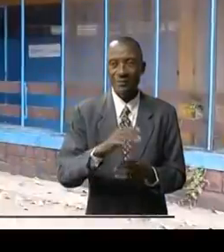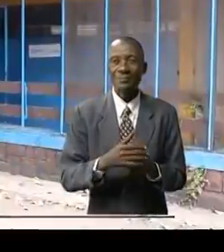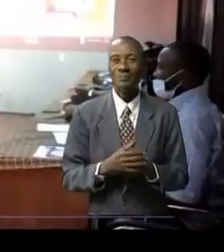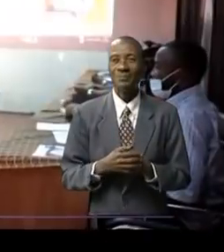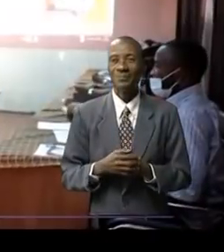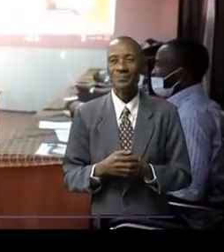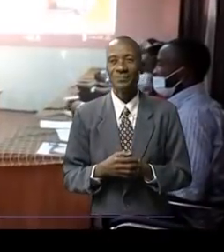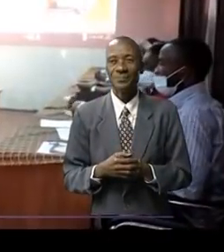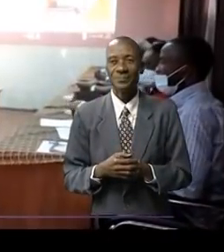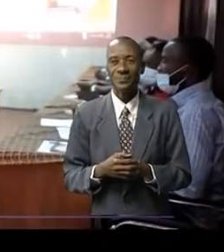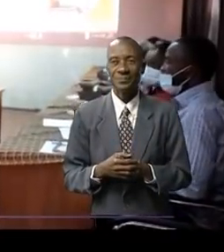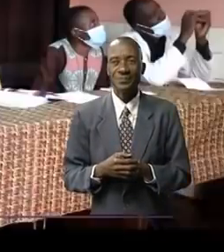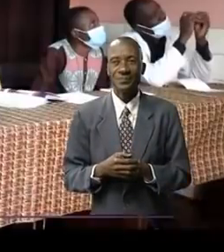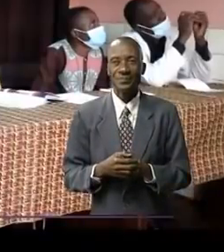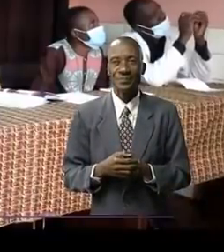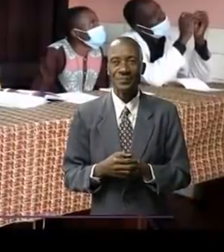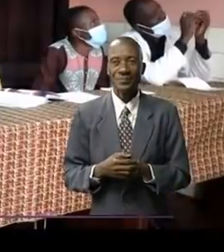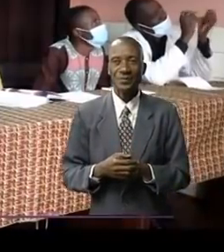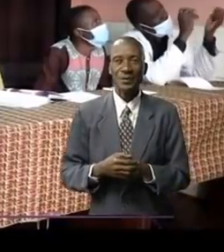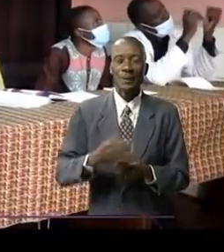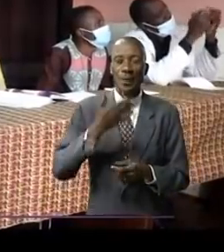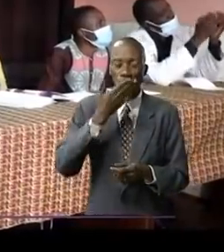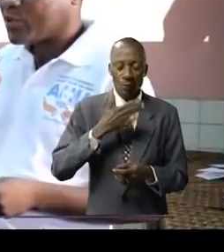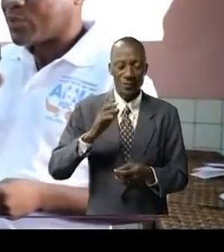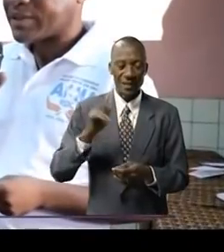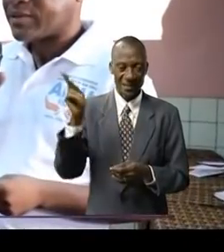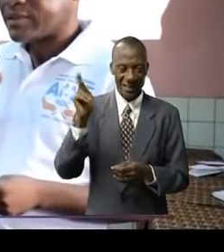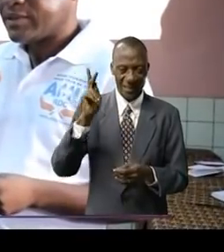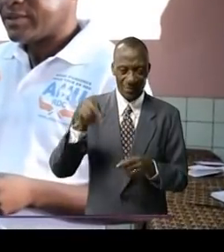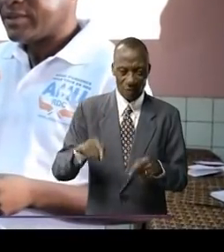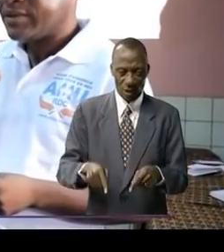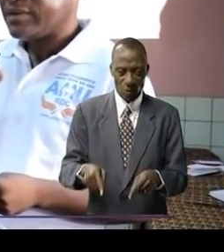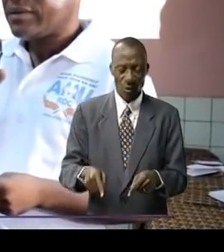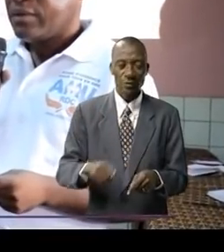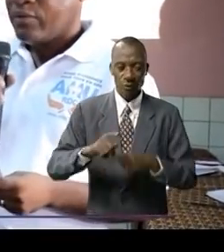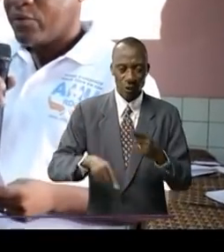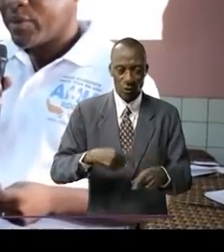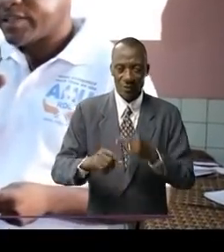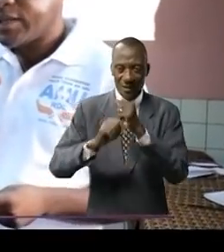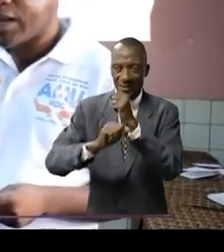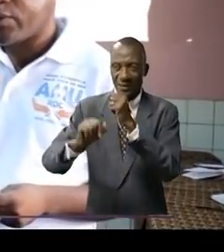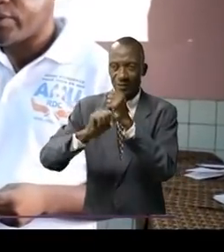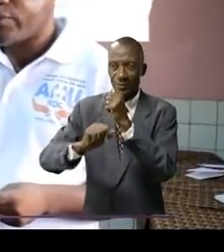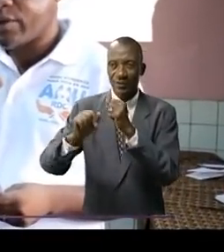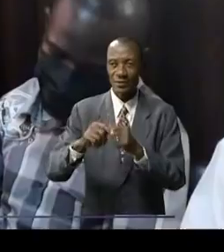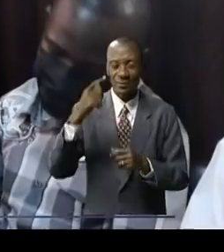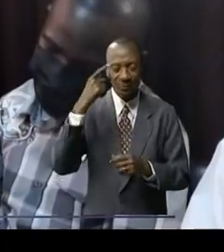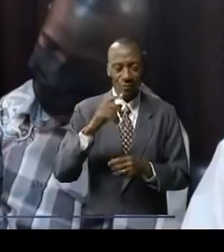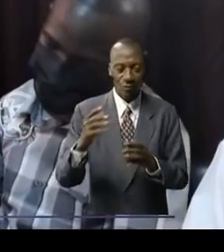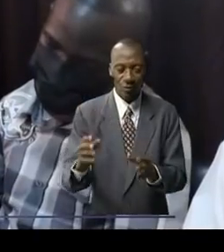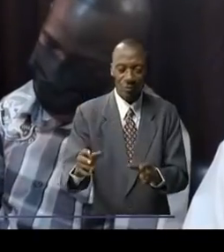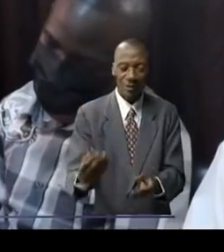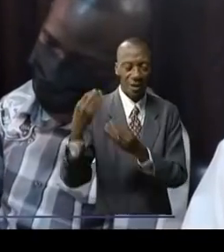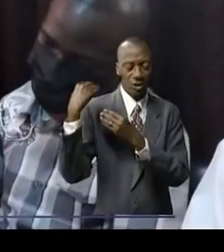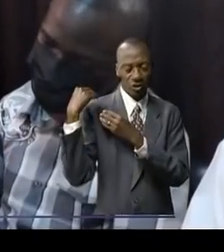C'est à l'hôpital général de référence de Kintambo qu'a eu lieu la matinée de sensibilisation sur la prise en charge des urgences. Les médecins